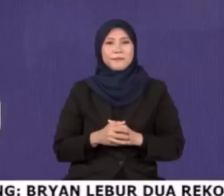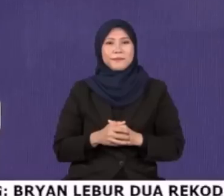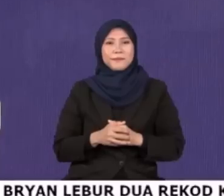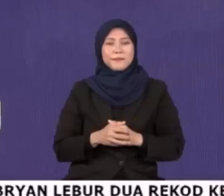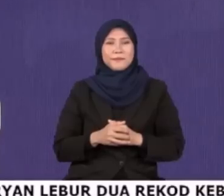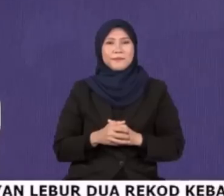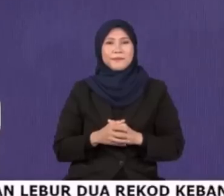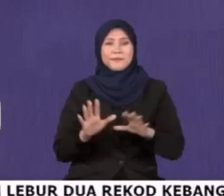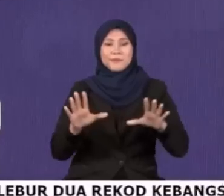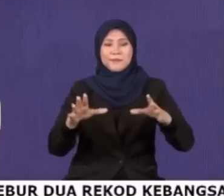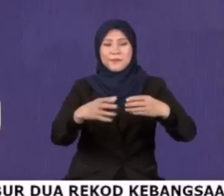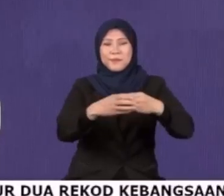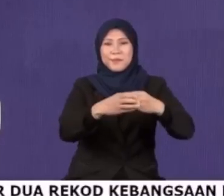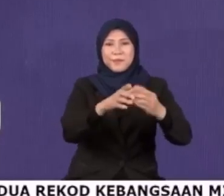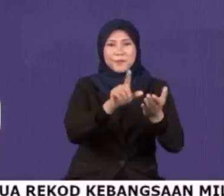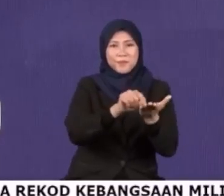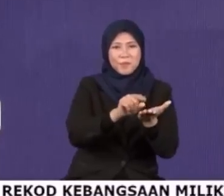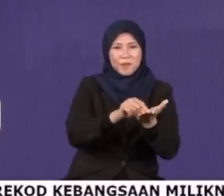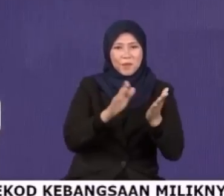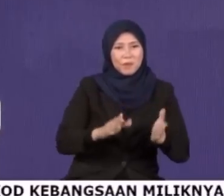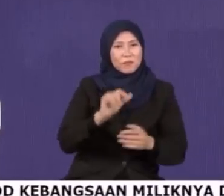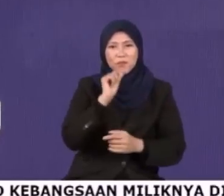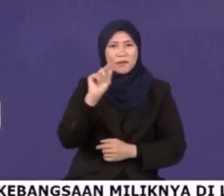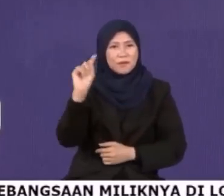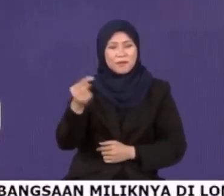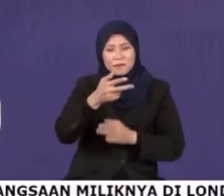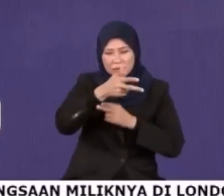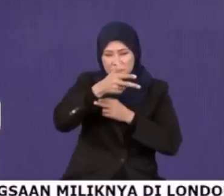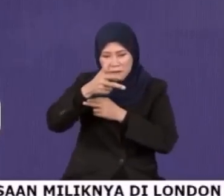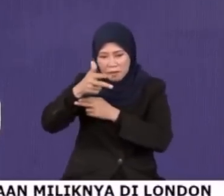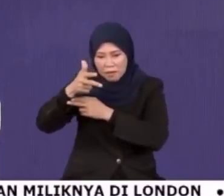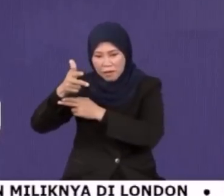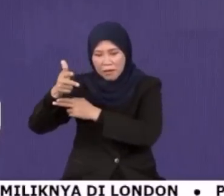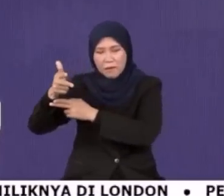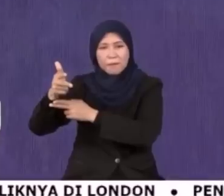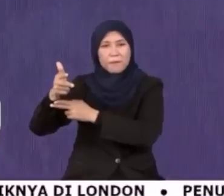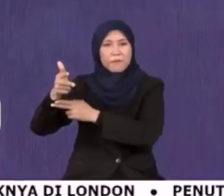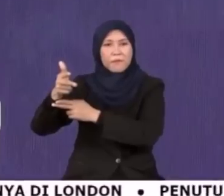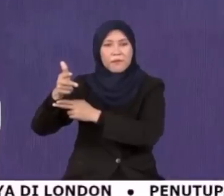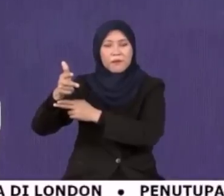wartawan bukan sekadar kerja